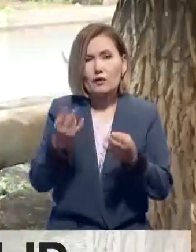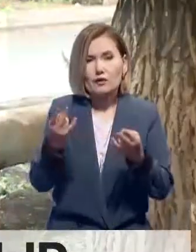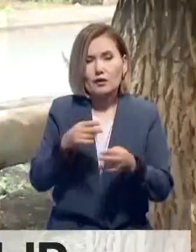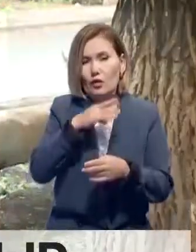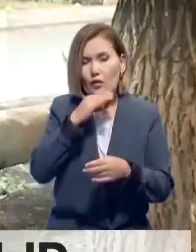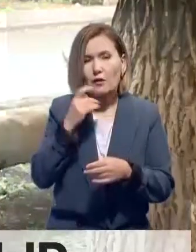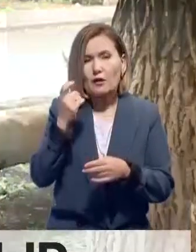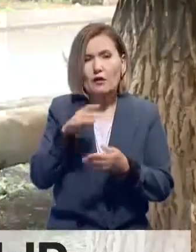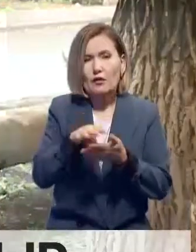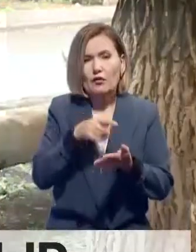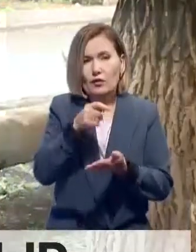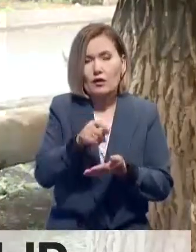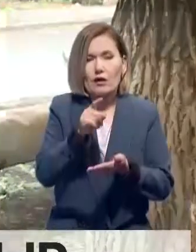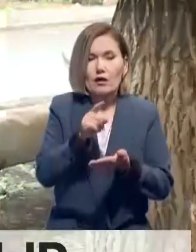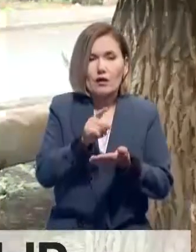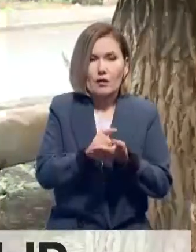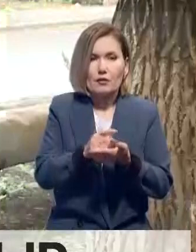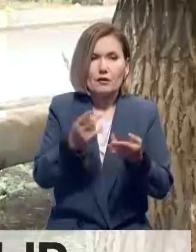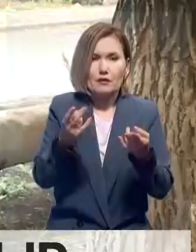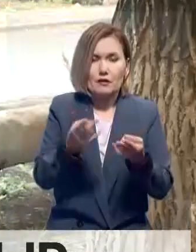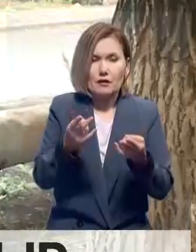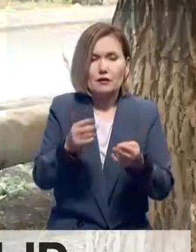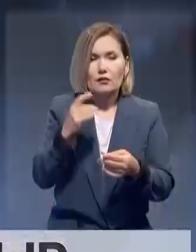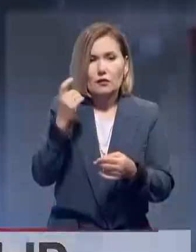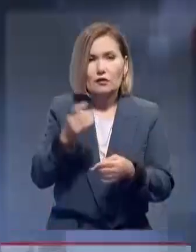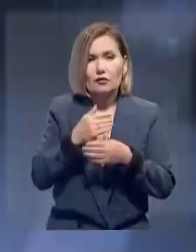көп түсе берсе, бір шаралар қолданады деп ойлаймын.